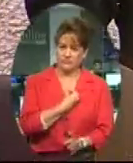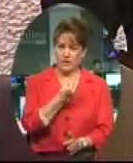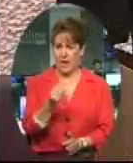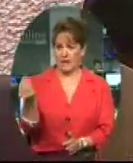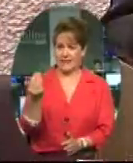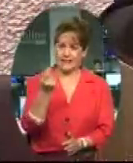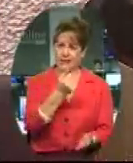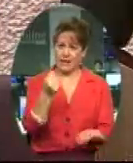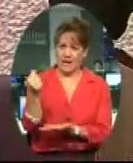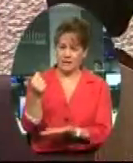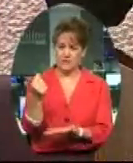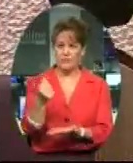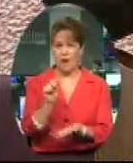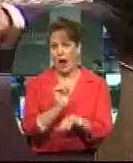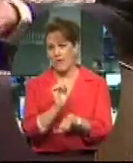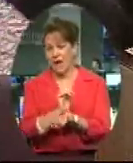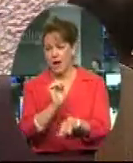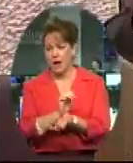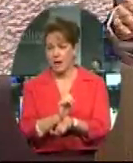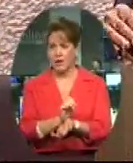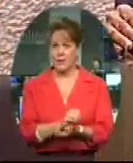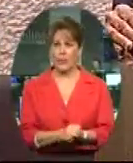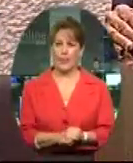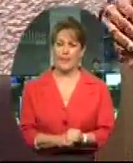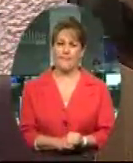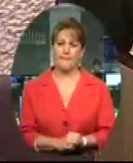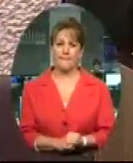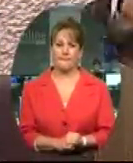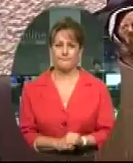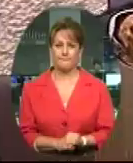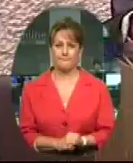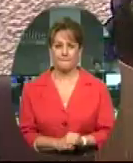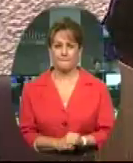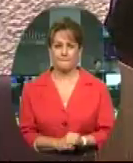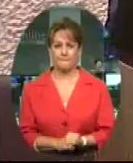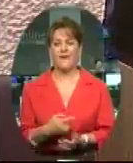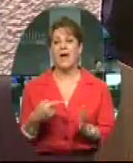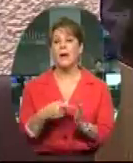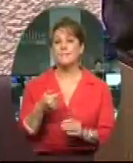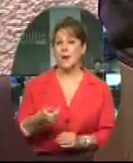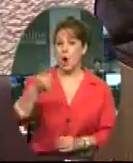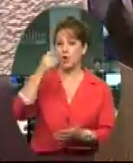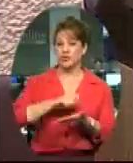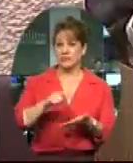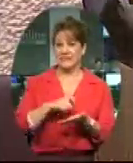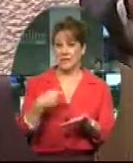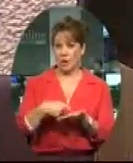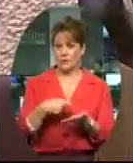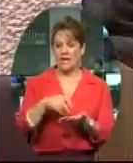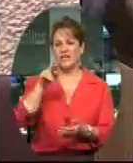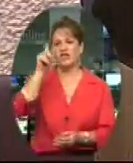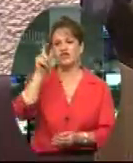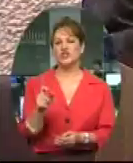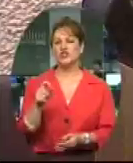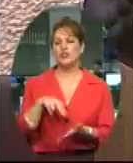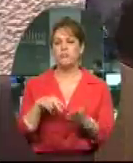כך, או שיועיל להלוות לו אחרת, או שהוא יועיל להעלות לו, להוריד לו. כי בראש משרד האוצר עומד איש פוליטי, ולא יכול